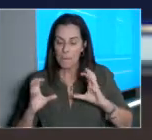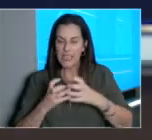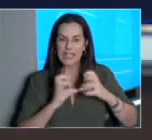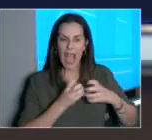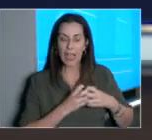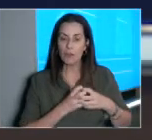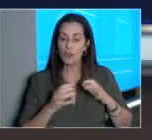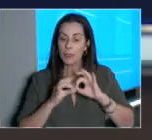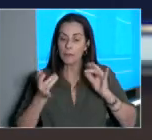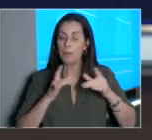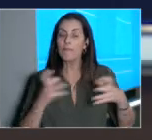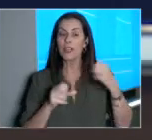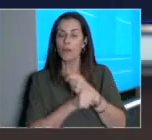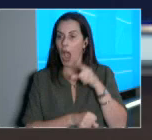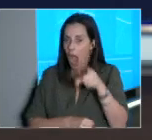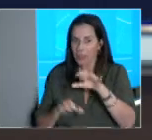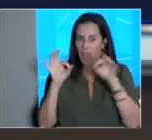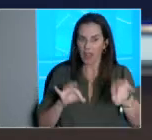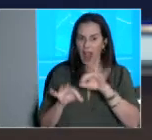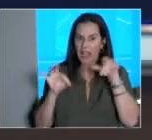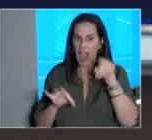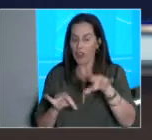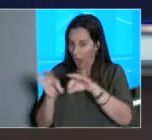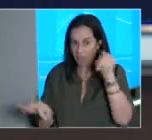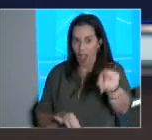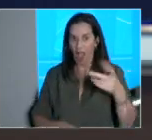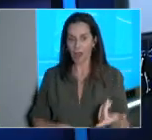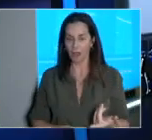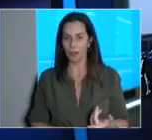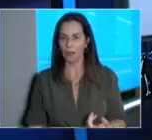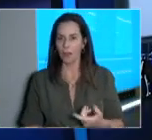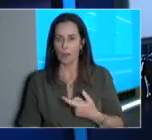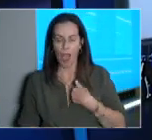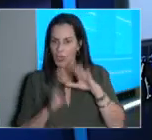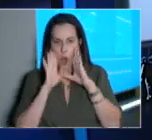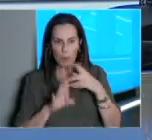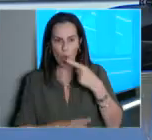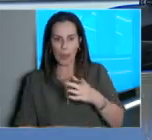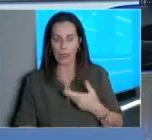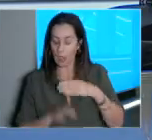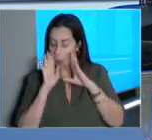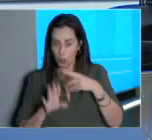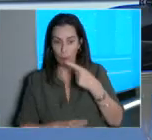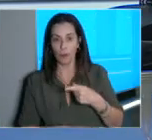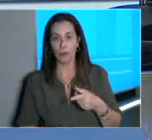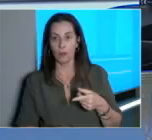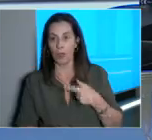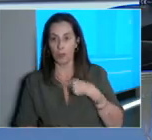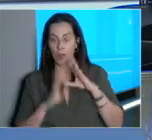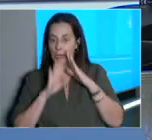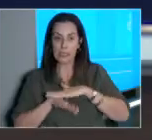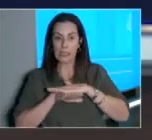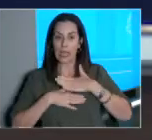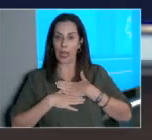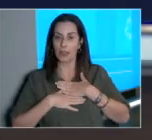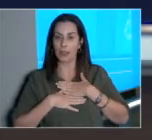מגזרים שנפתחת במפלגת העבודה. אתה פותח את המלחמה הזאת. בחסות, אני חצן שאני לא מאמין שהוא בכלל בשיח הזה. זה מה שאני אמרתי, אתה לא מאמין, אתה מגנה אותה